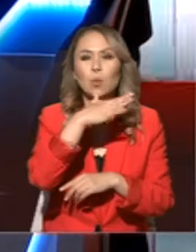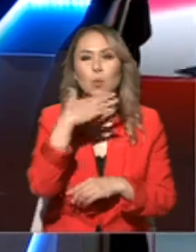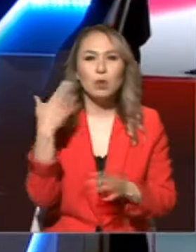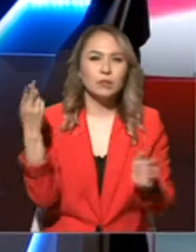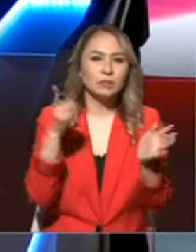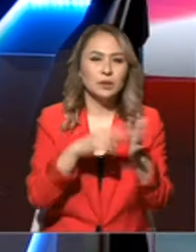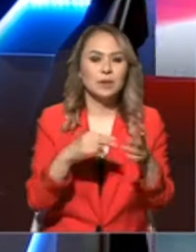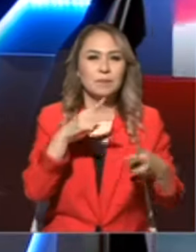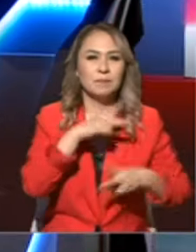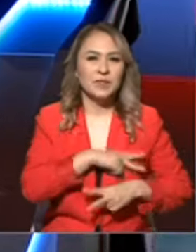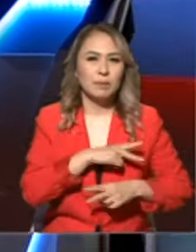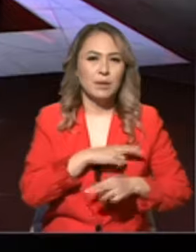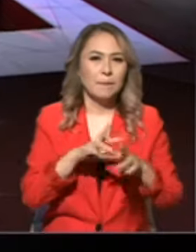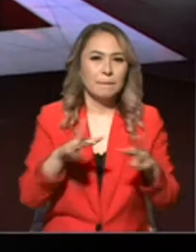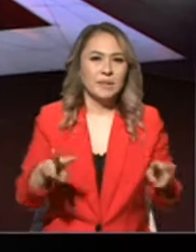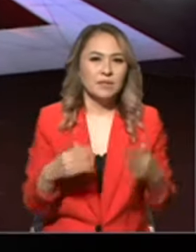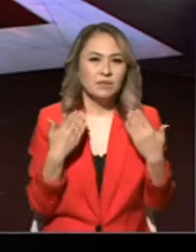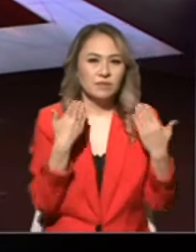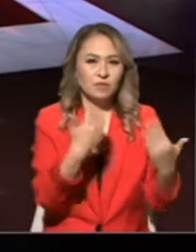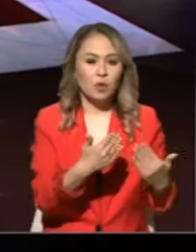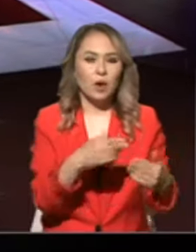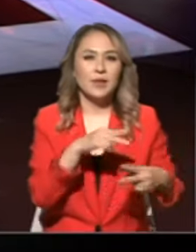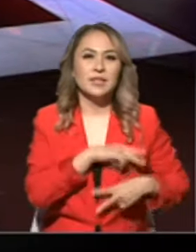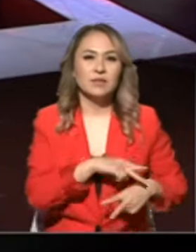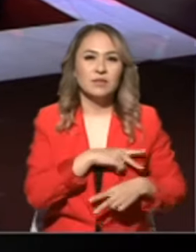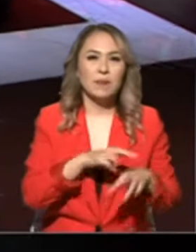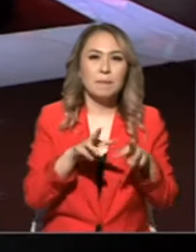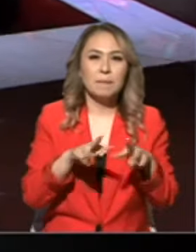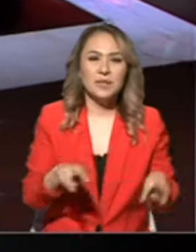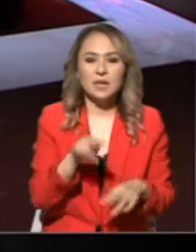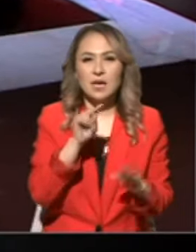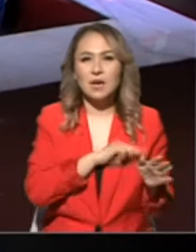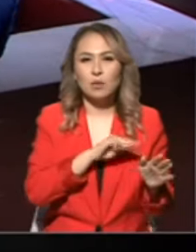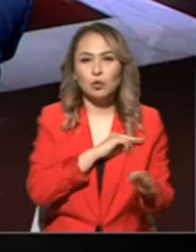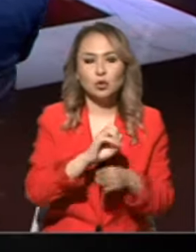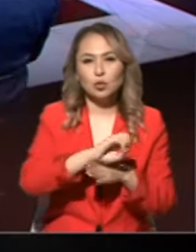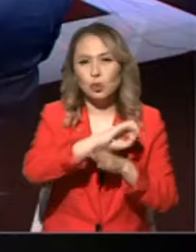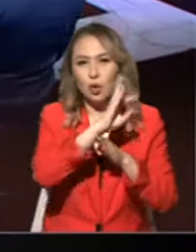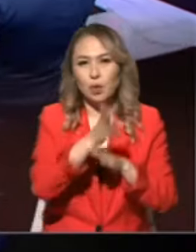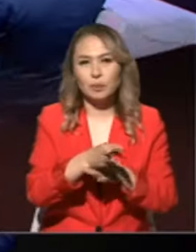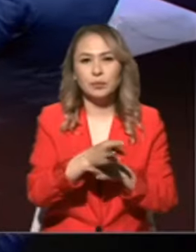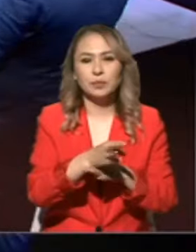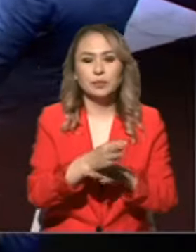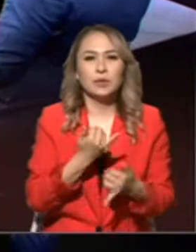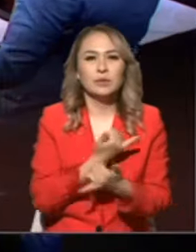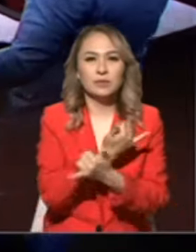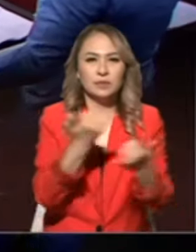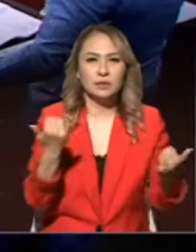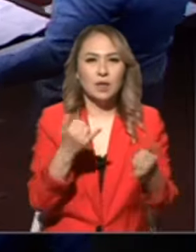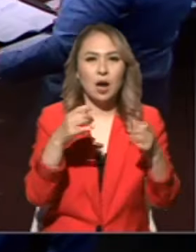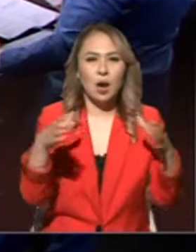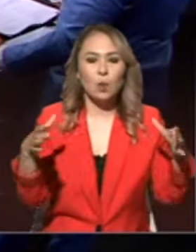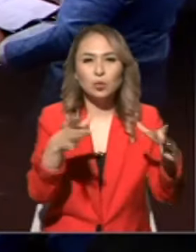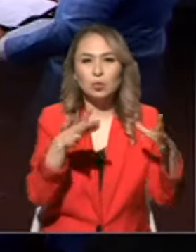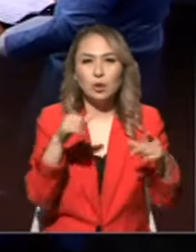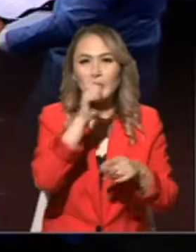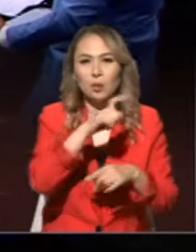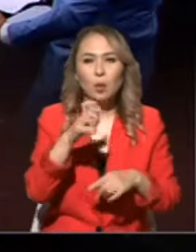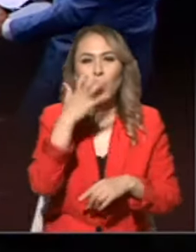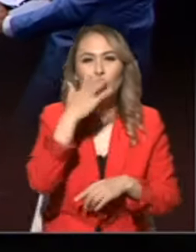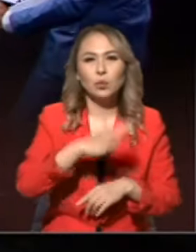мәселесі Еңбек министрлігіне тиесілі. Еңбек министрлігінің ішіндегі жұмыспен қамту, жұмыспен қамтудың аудиториясы ол